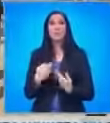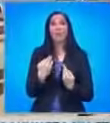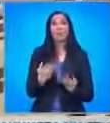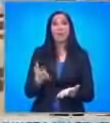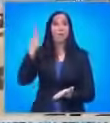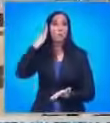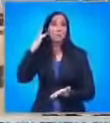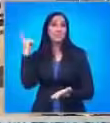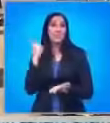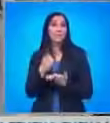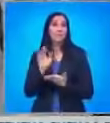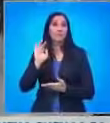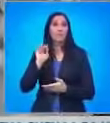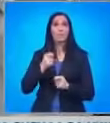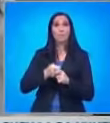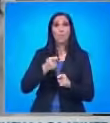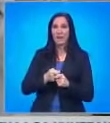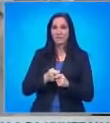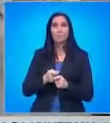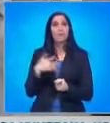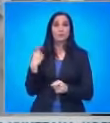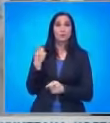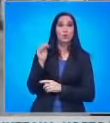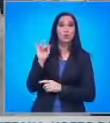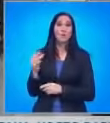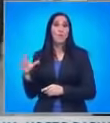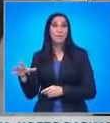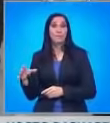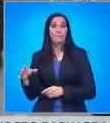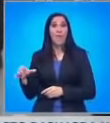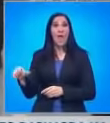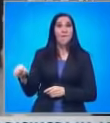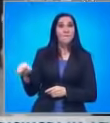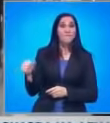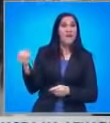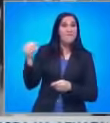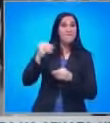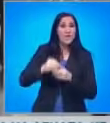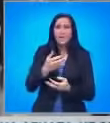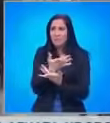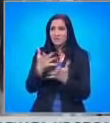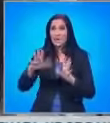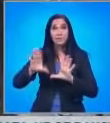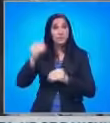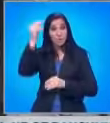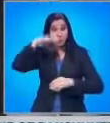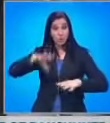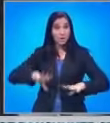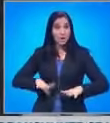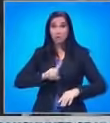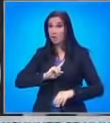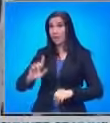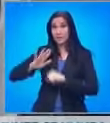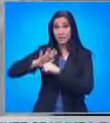министъра заповед да бъде коригирана. Искаме той да бъде въведен навсякъде, за всички български граждани, да не